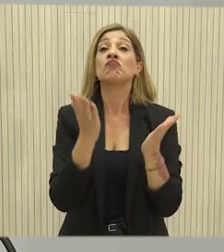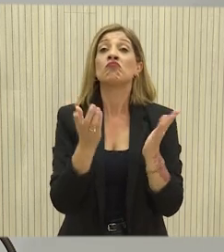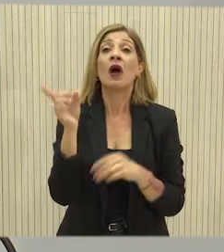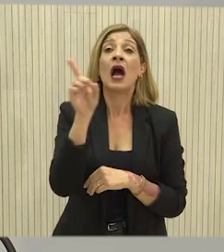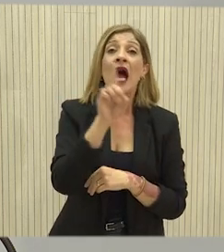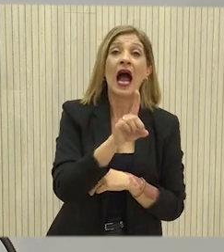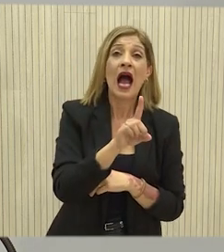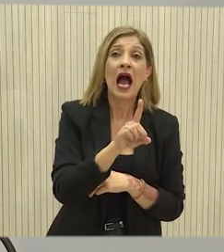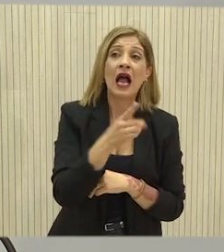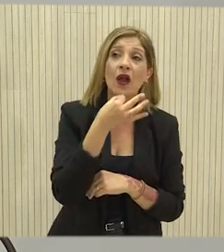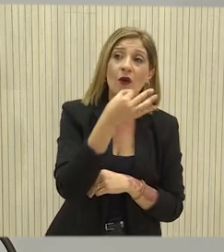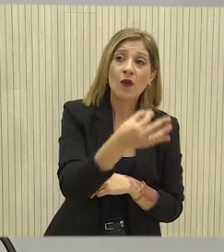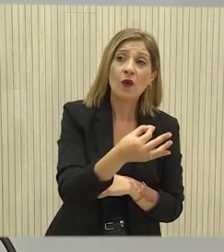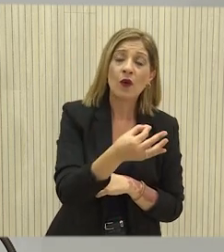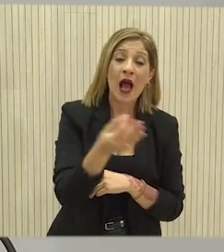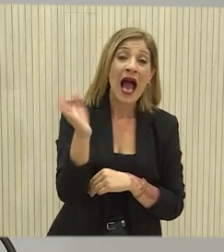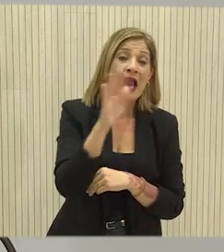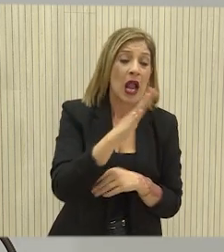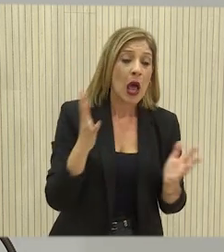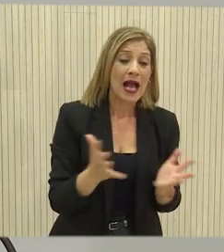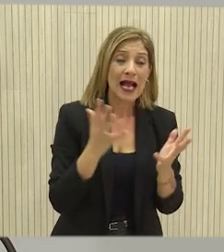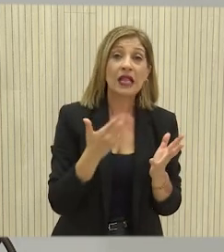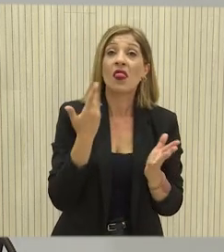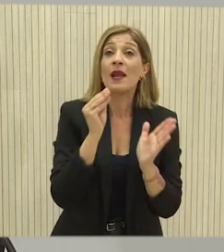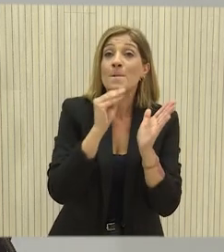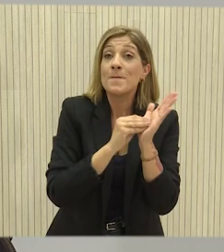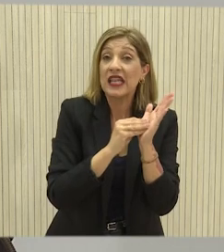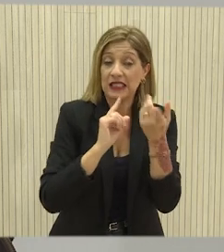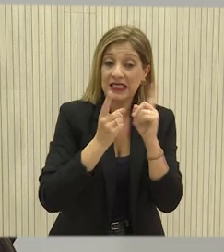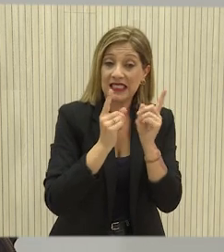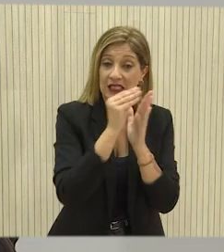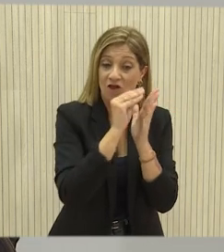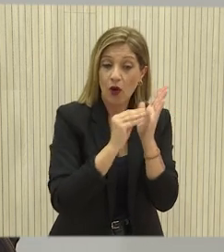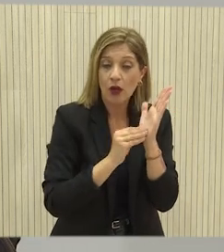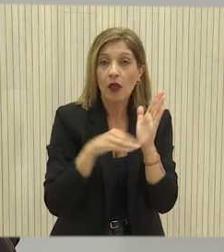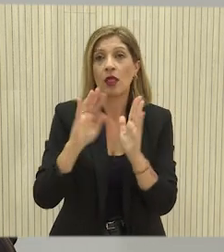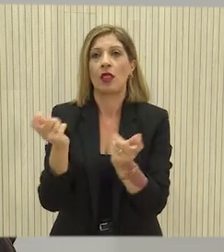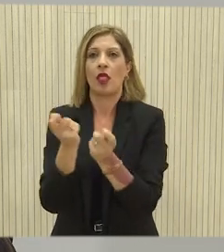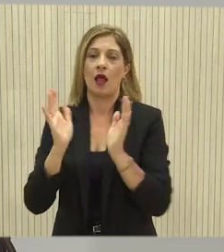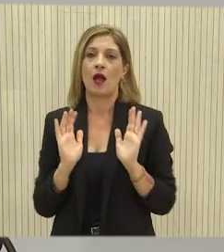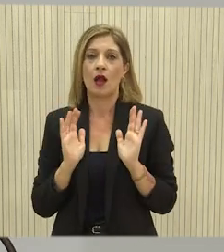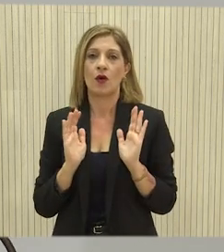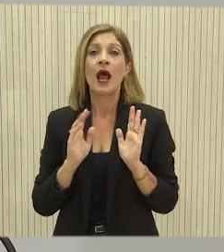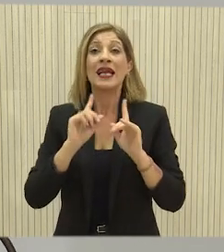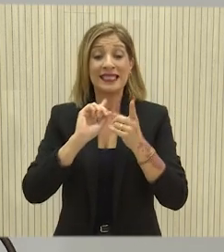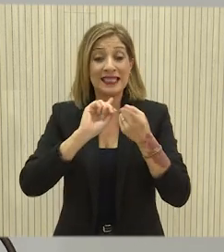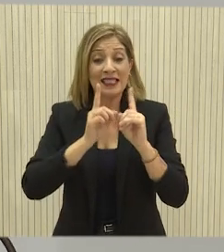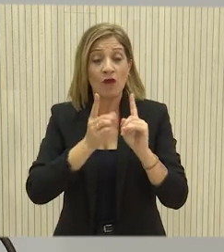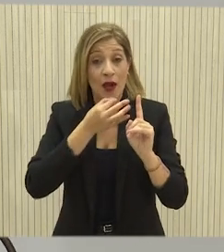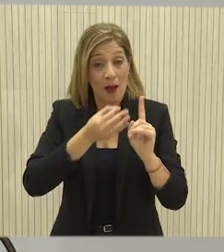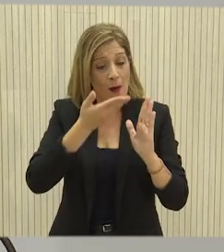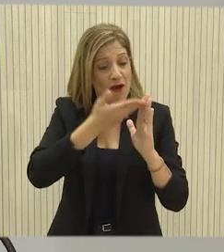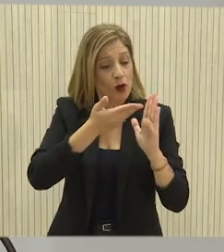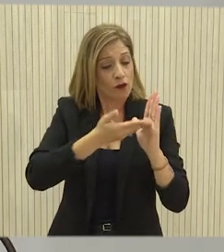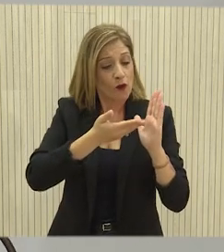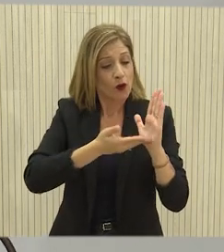Οποιαδήποτε άλλη εργασία, αγαπητή κυρία Παπαγεωργίου, η οποία δεν προνοείται στις πρόνοιες της συναντήληψης που έχουμε με την ειρηνευτική δύναμη, αντιλαμβάνεστε ότι είναι στο πλαίσιο αυτό που έχουμε συμφωνήσει.